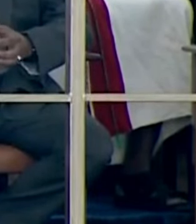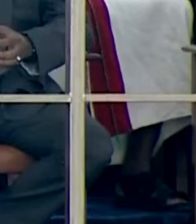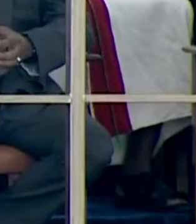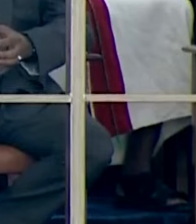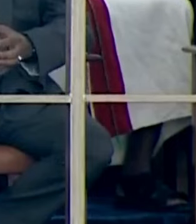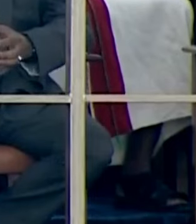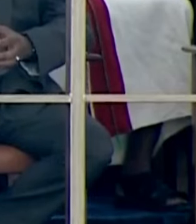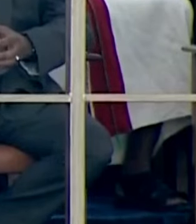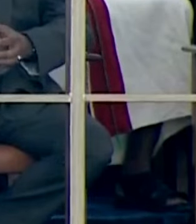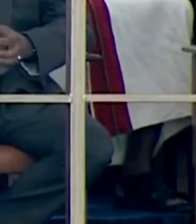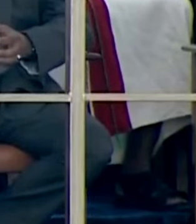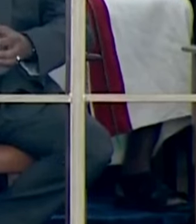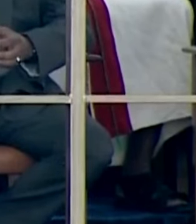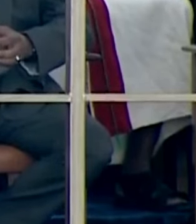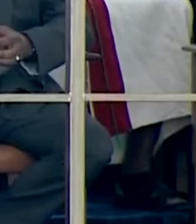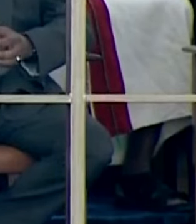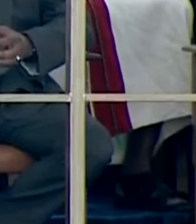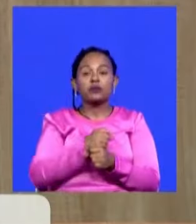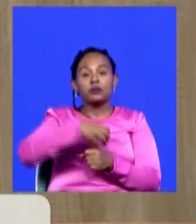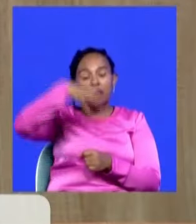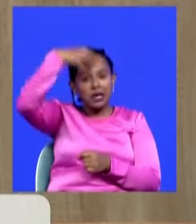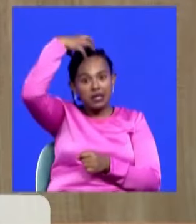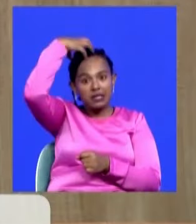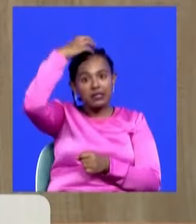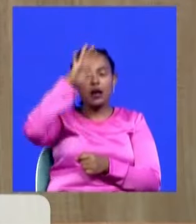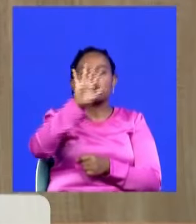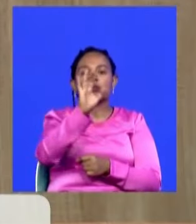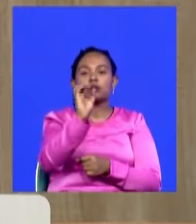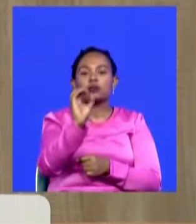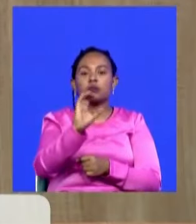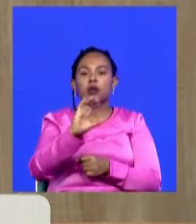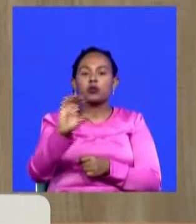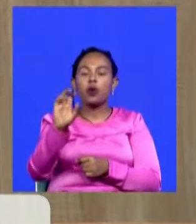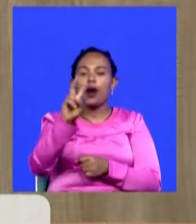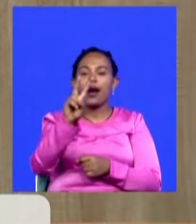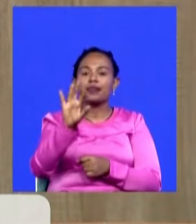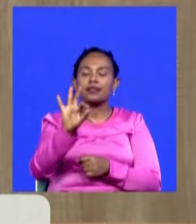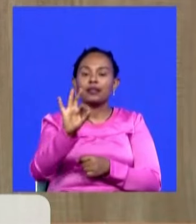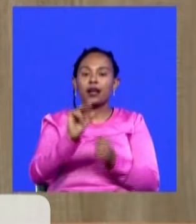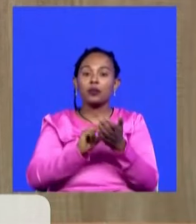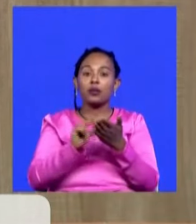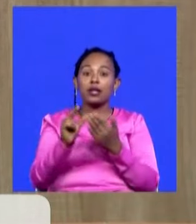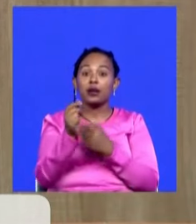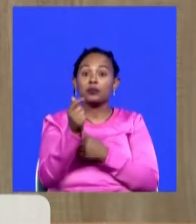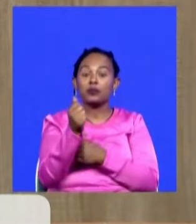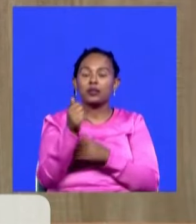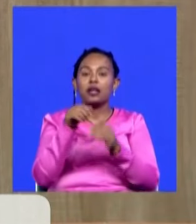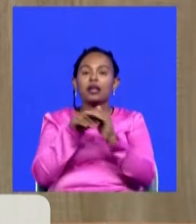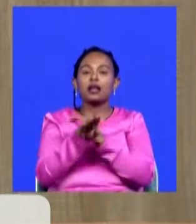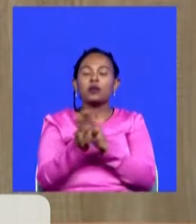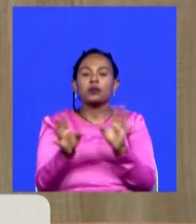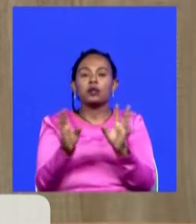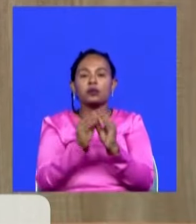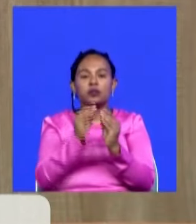ፈተናን ደቅኗል ሲሉም በዚህ መልኩም አብራርተዋል። 529 ቢሊዮን ብር ገቢ